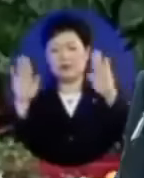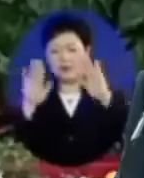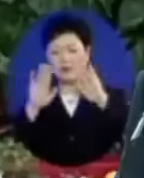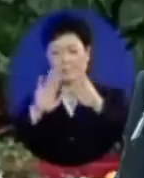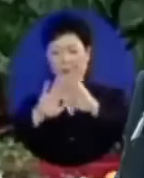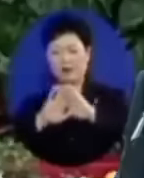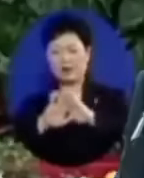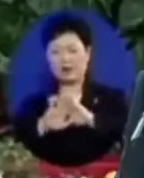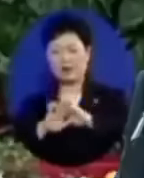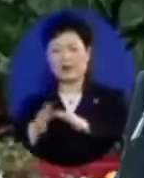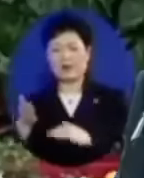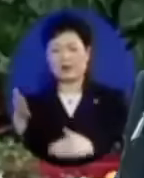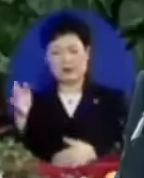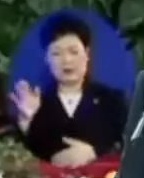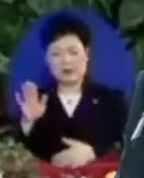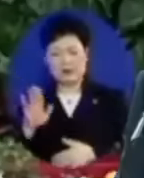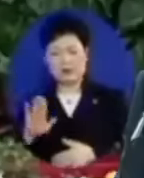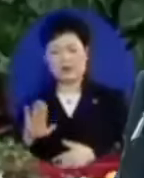낮에나